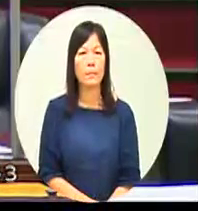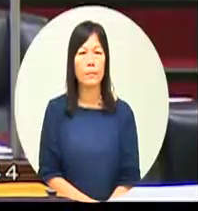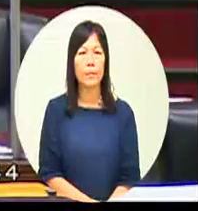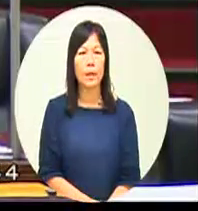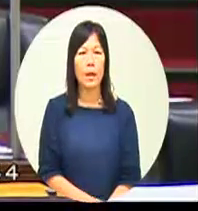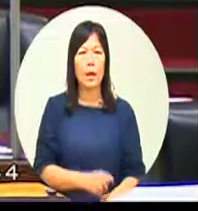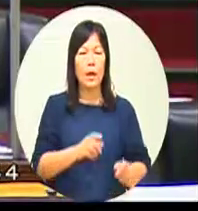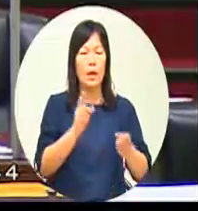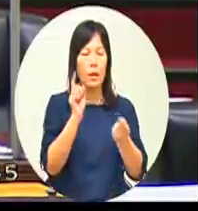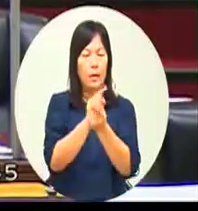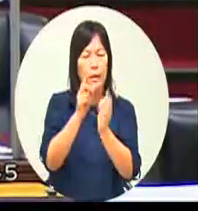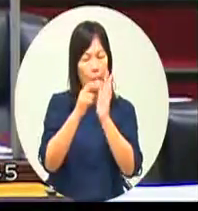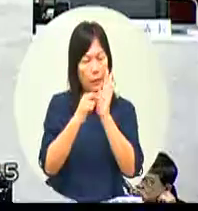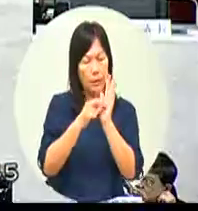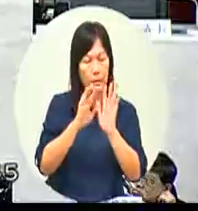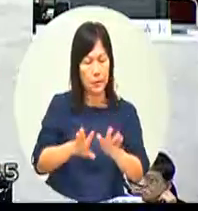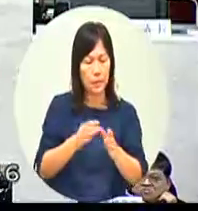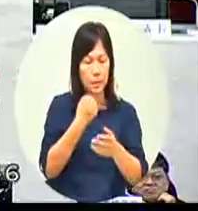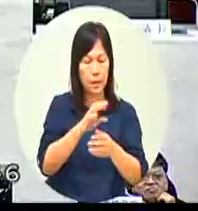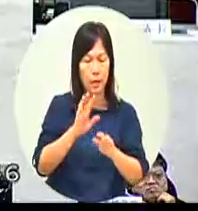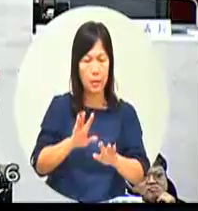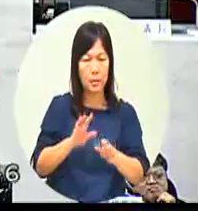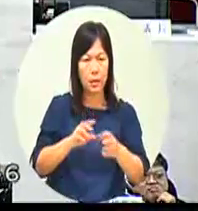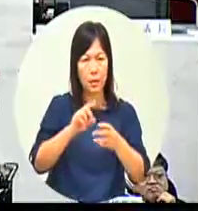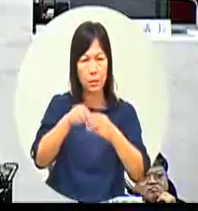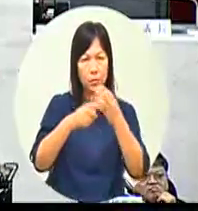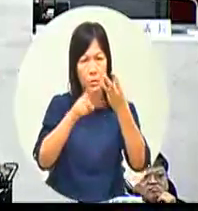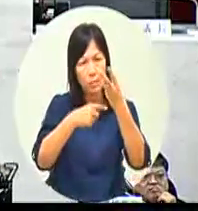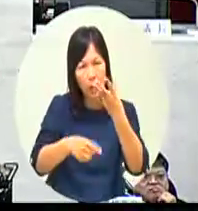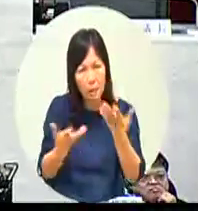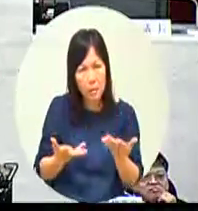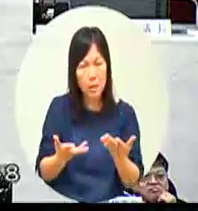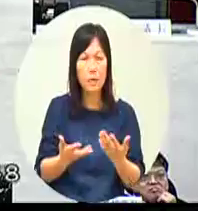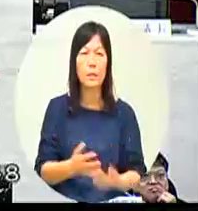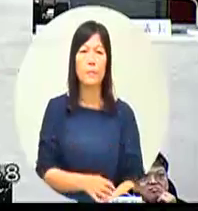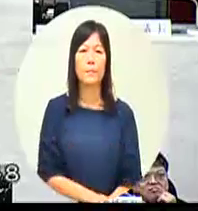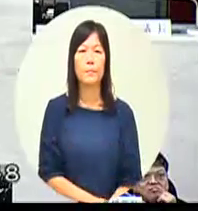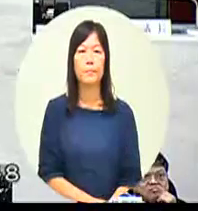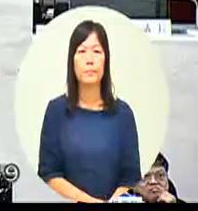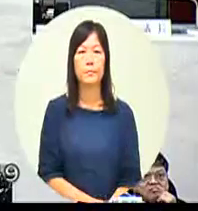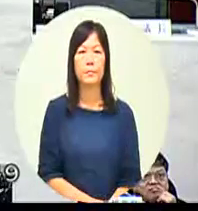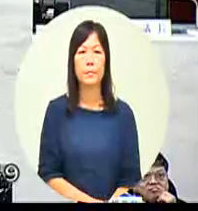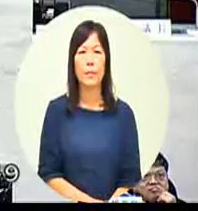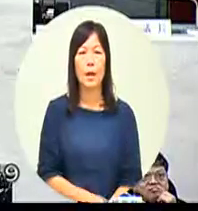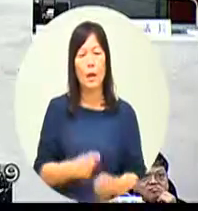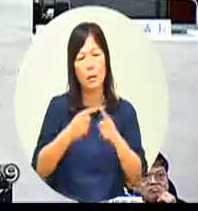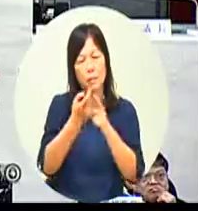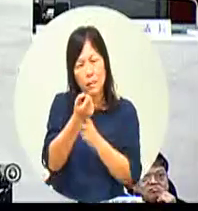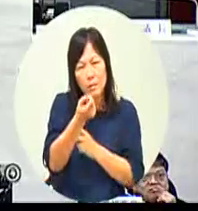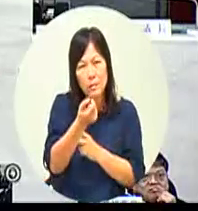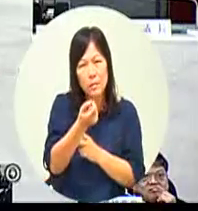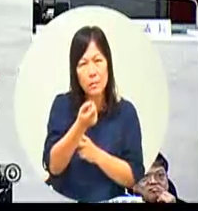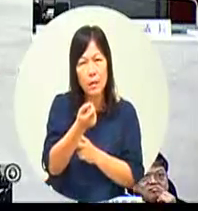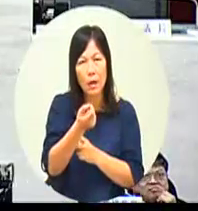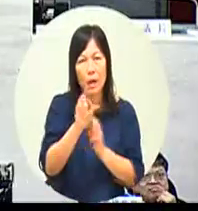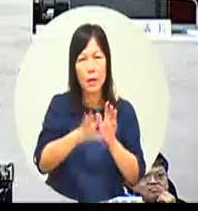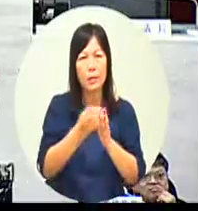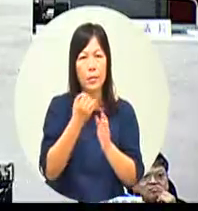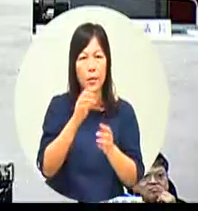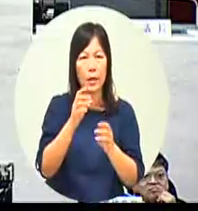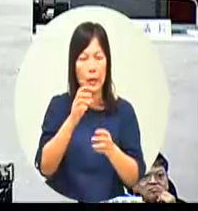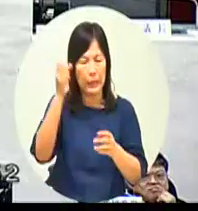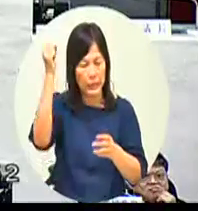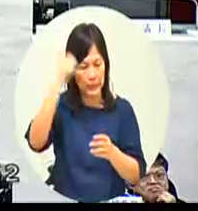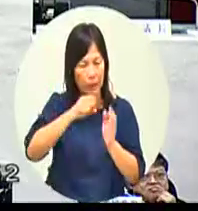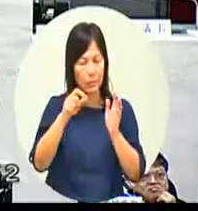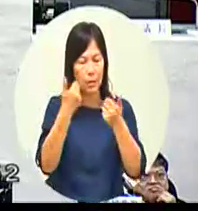跟萧议员报告，因为县长只有3个议员，所以我们人数这么少的时候，因为我们已经快要早上的议